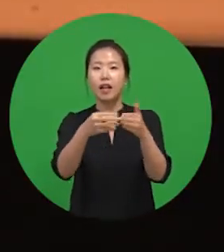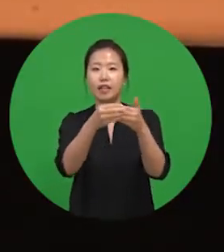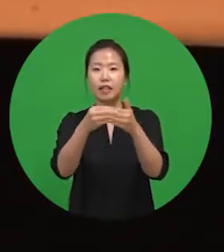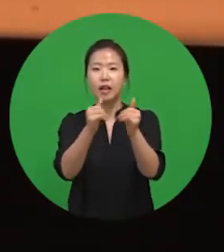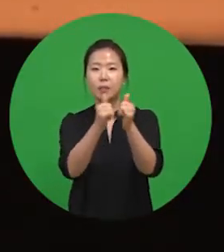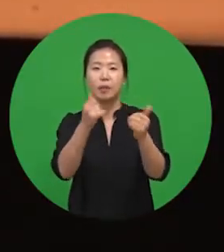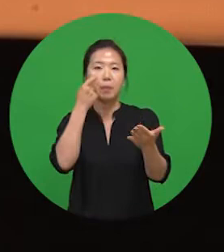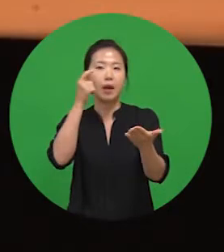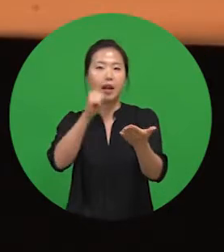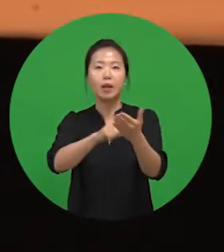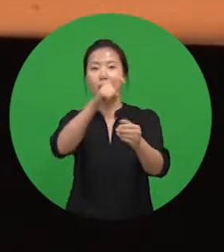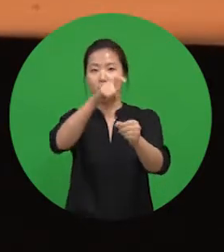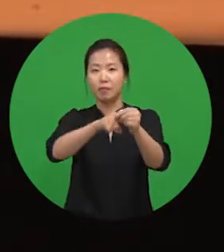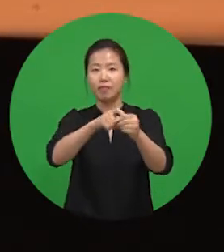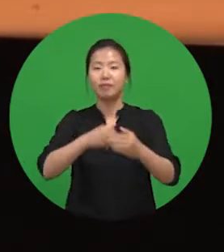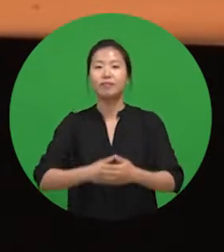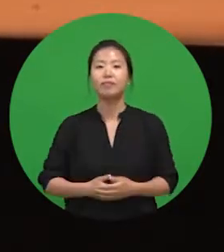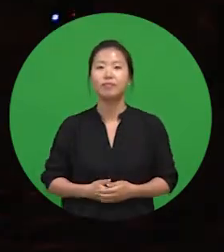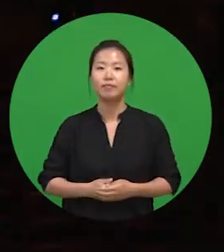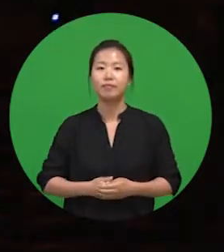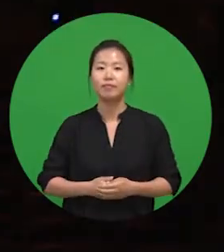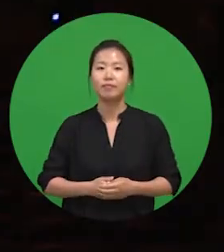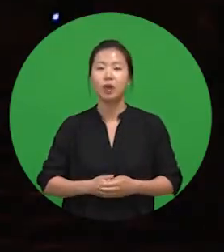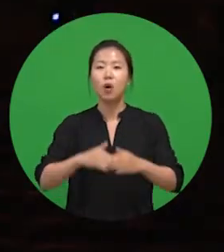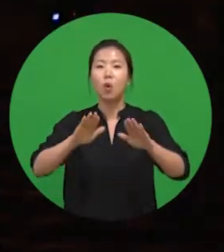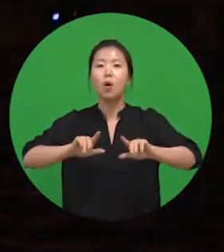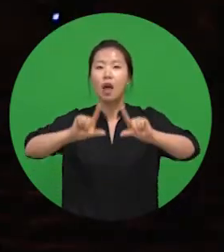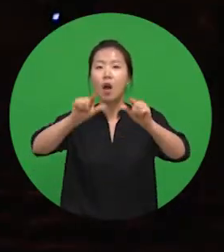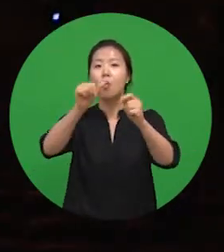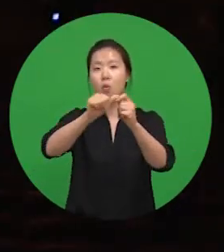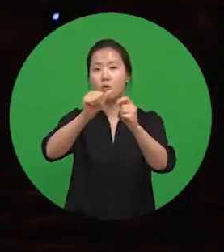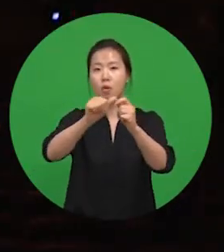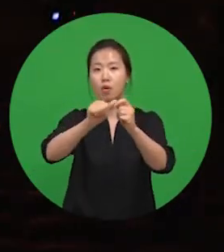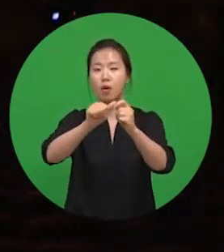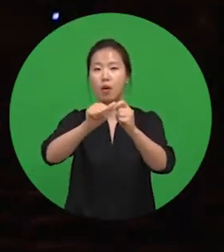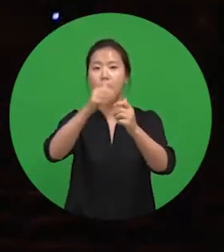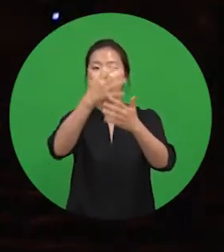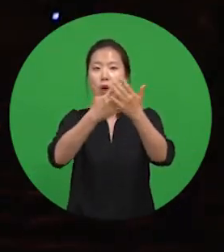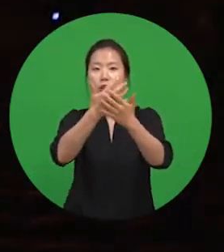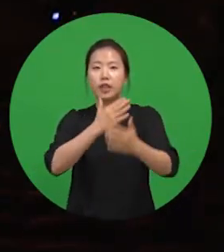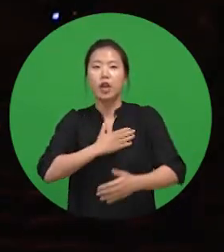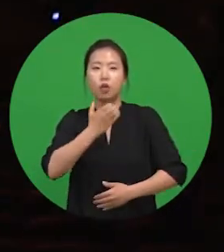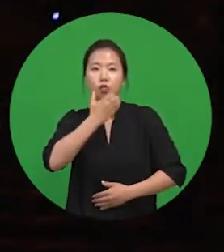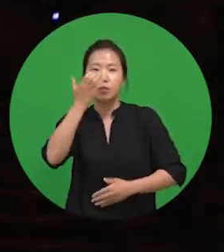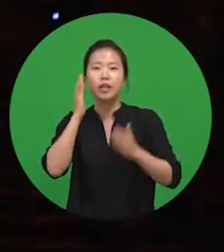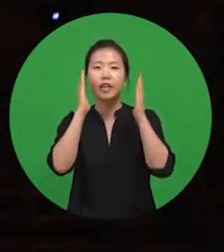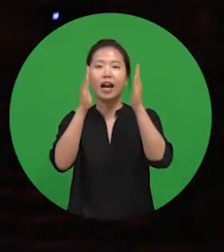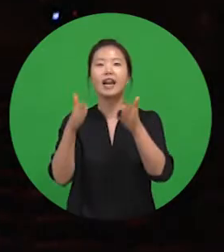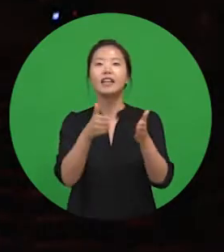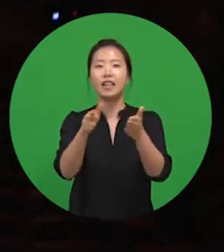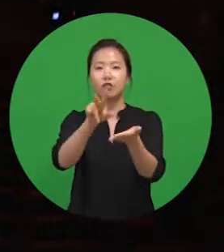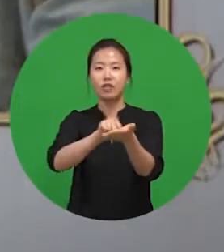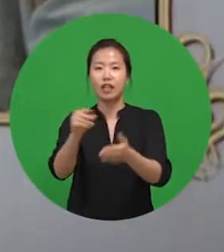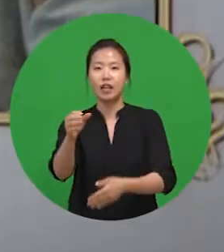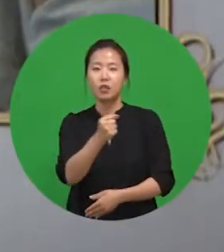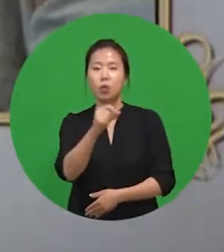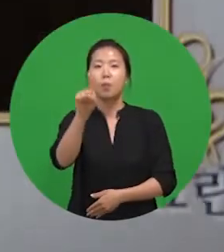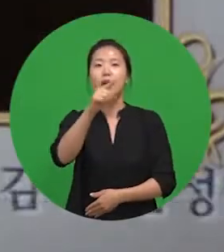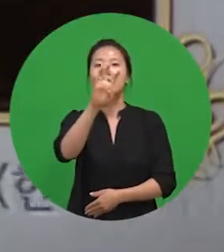인재를 발굴하기 위해 마련한 축제인데요. 올해를 맞이한 올해는 영화는 내 꿈을 향한 길이란